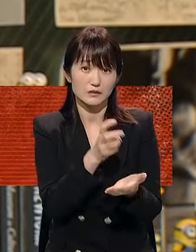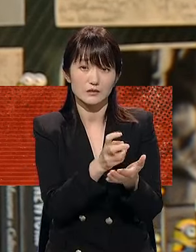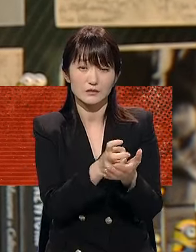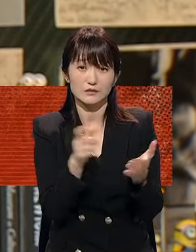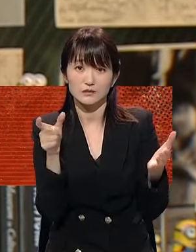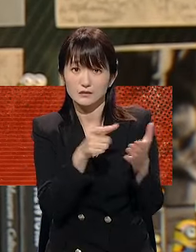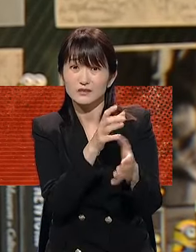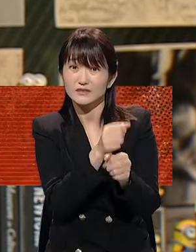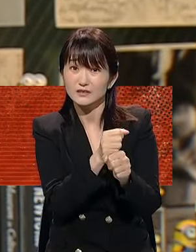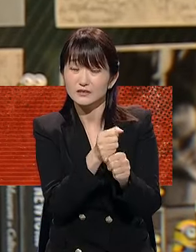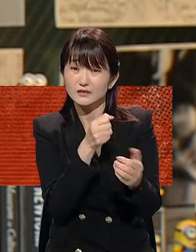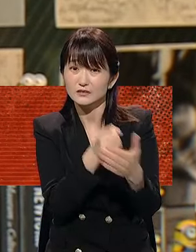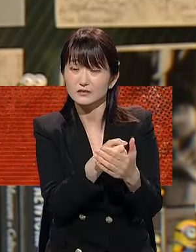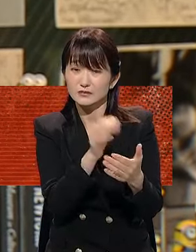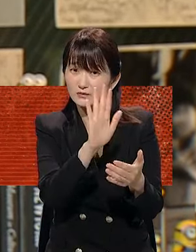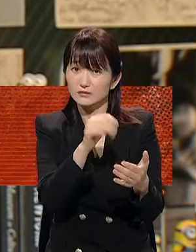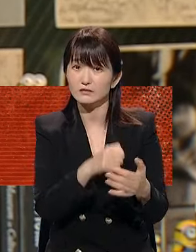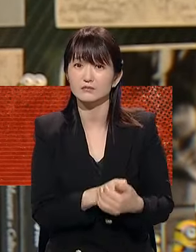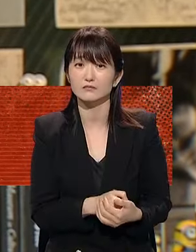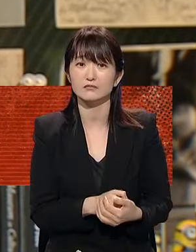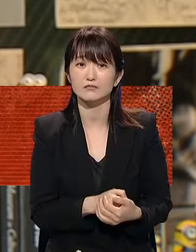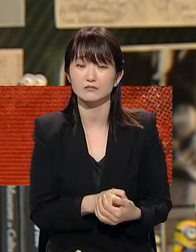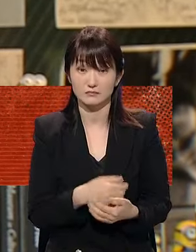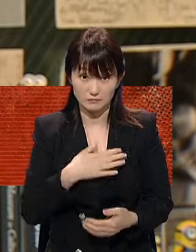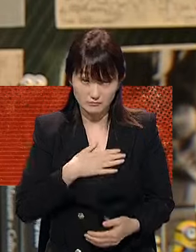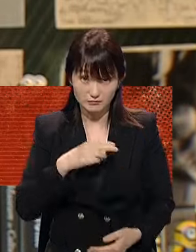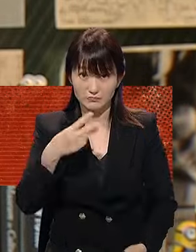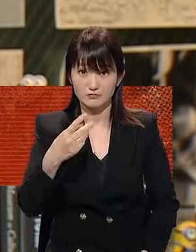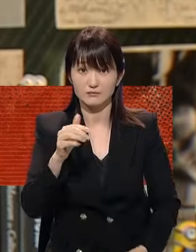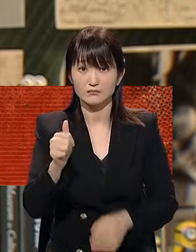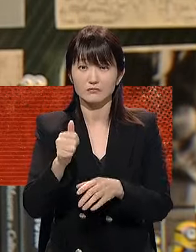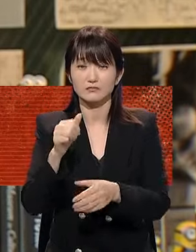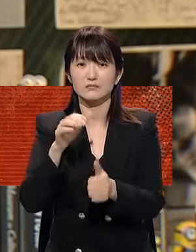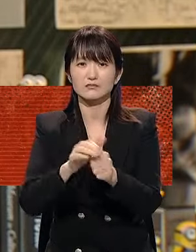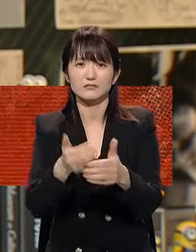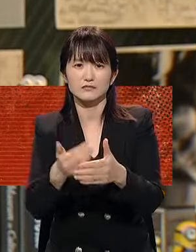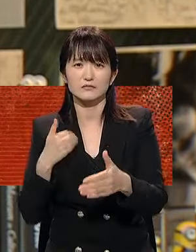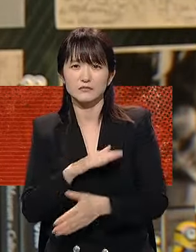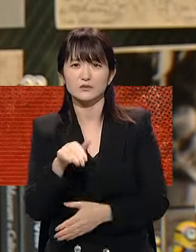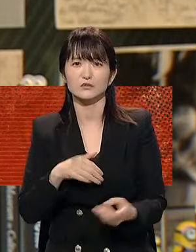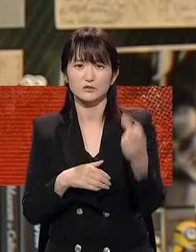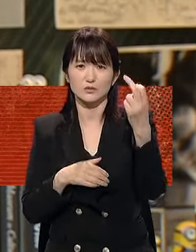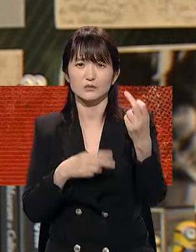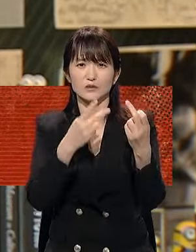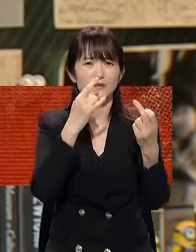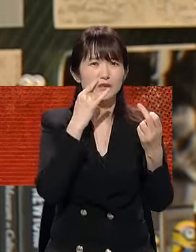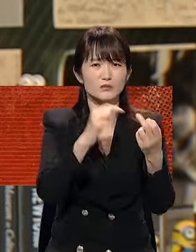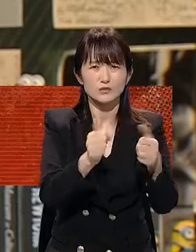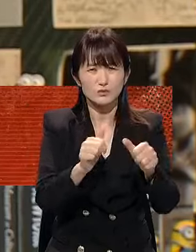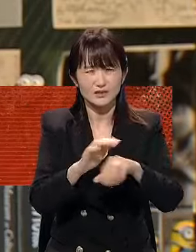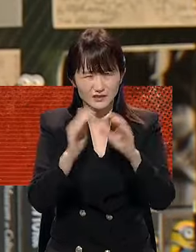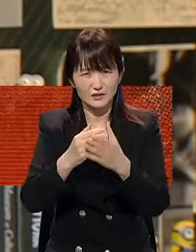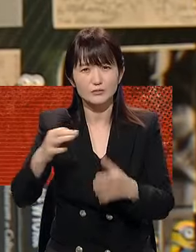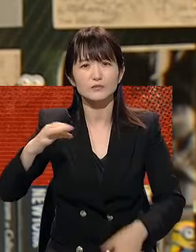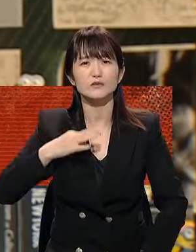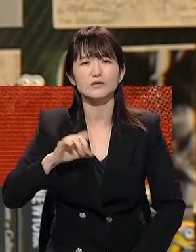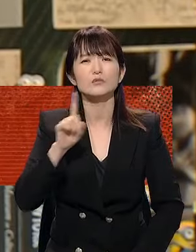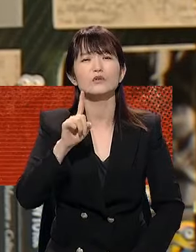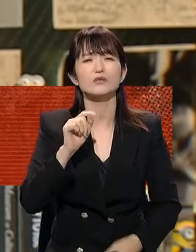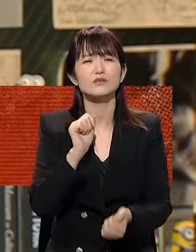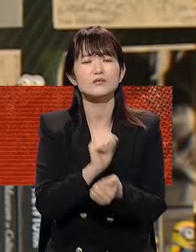귀한 안정해 져 있어요 그런 식이면 장기 전에 우리 오빠 시어머니 돌아가신 거 나도 다 받아야지 아이고